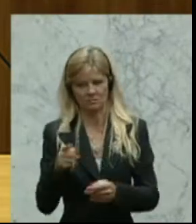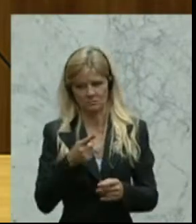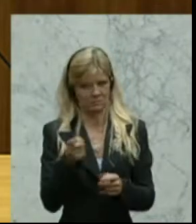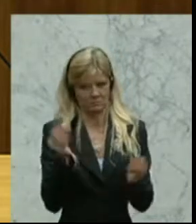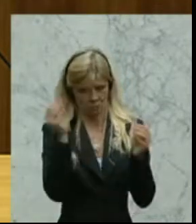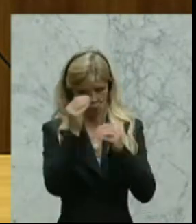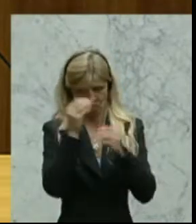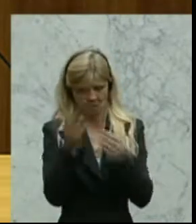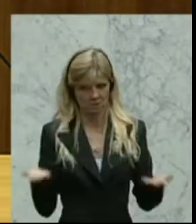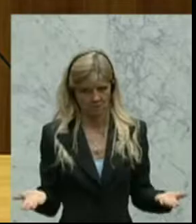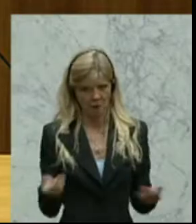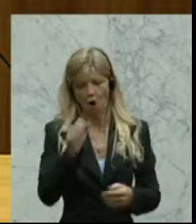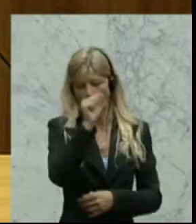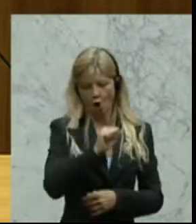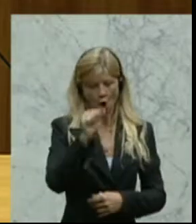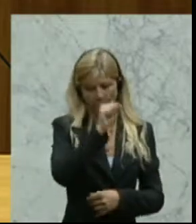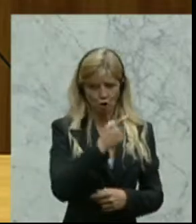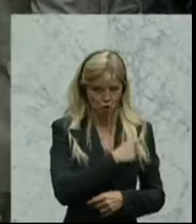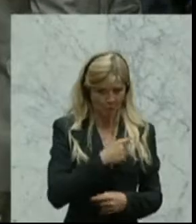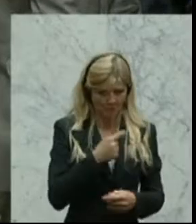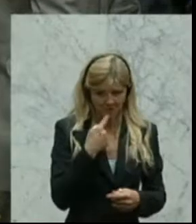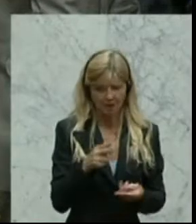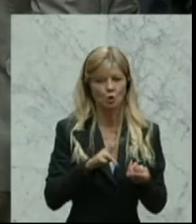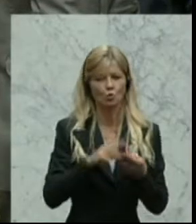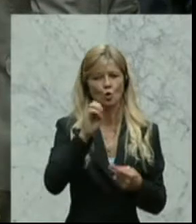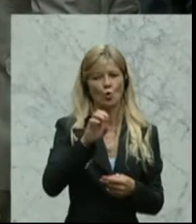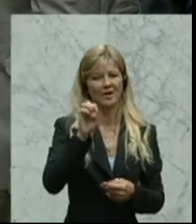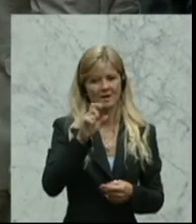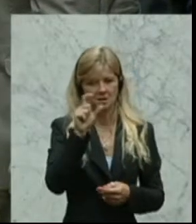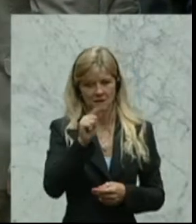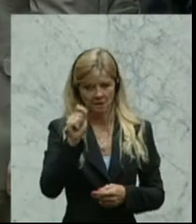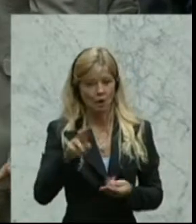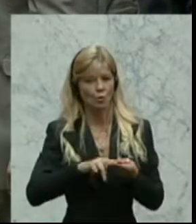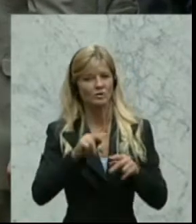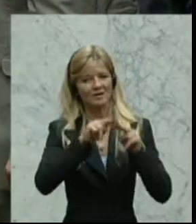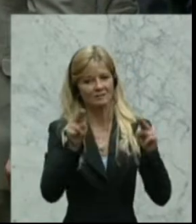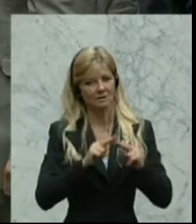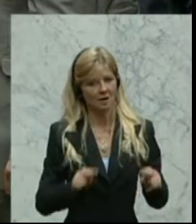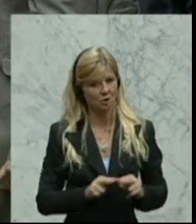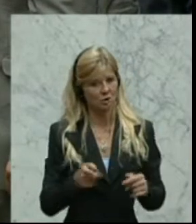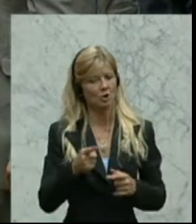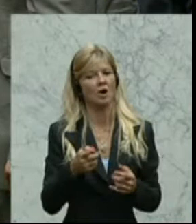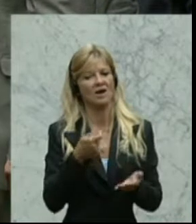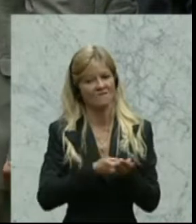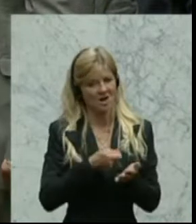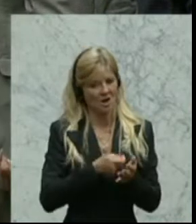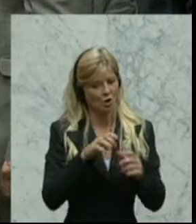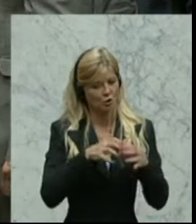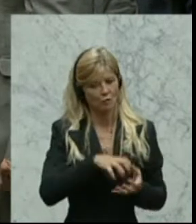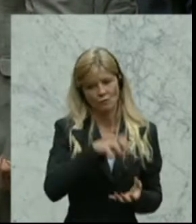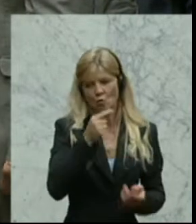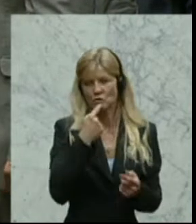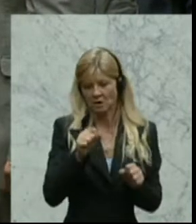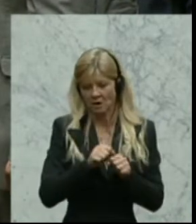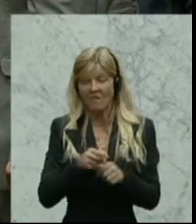Die Europäische Kommission sagt, wie auch die OECD und der Internationale Währungsfonds, Vermögensteuern gehören zu den wachstumsunschädlichsten Steuern. Es kann